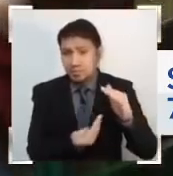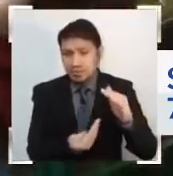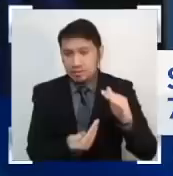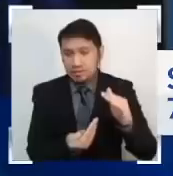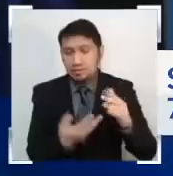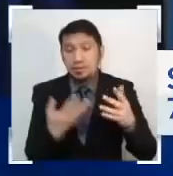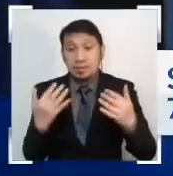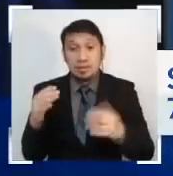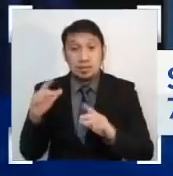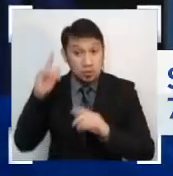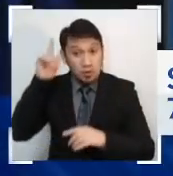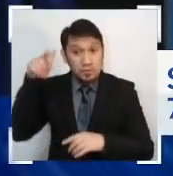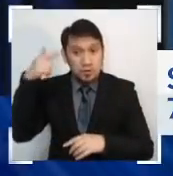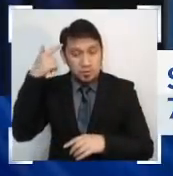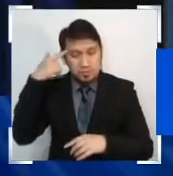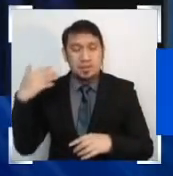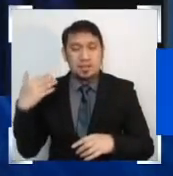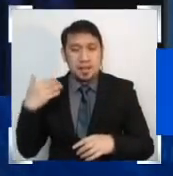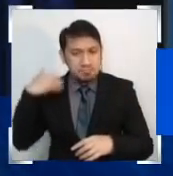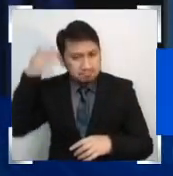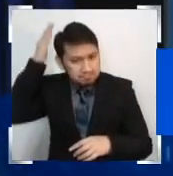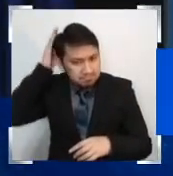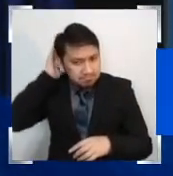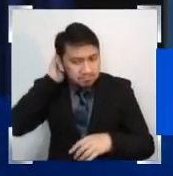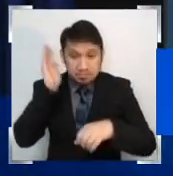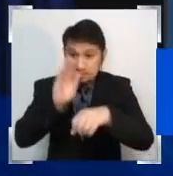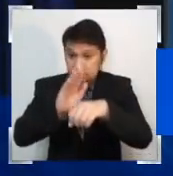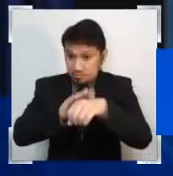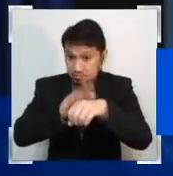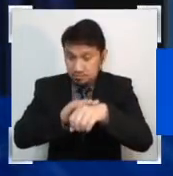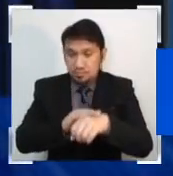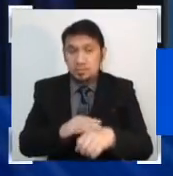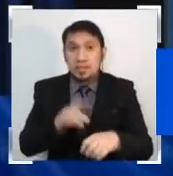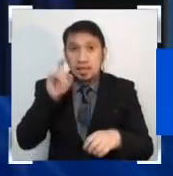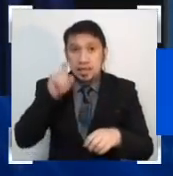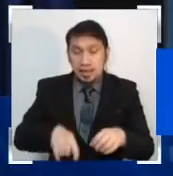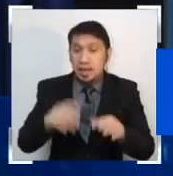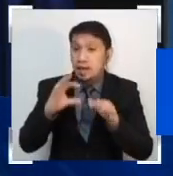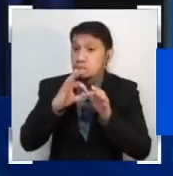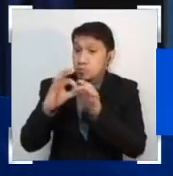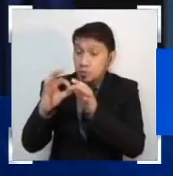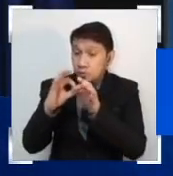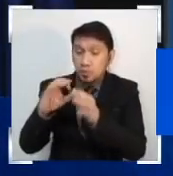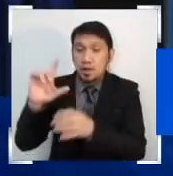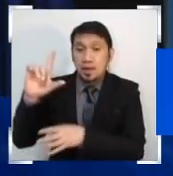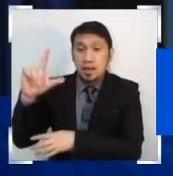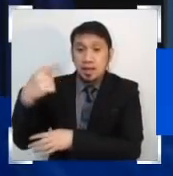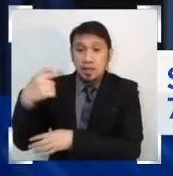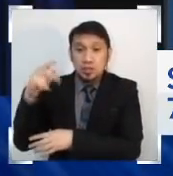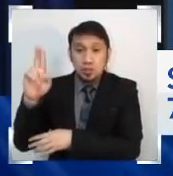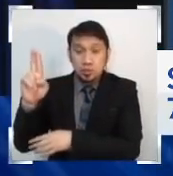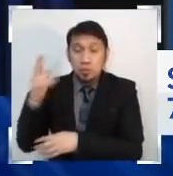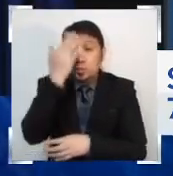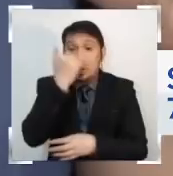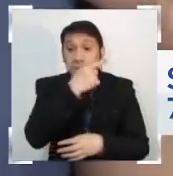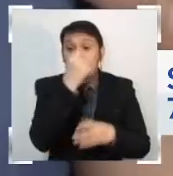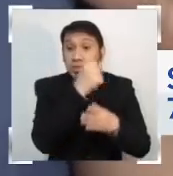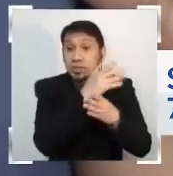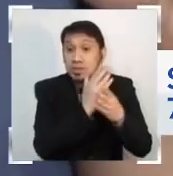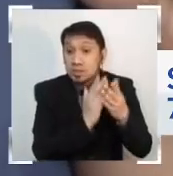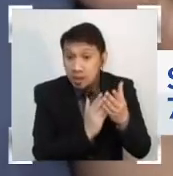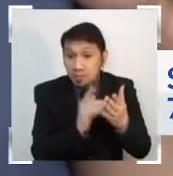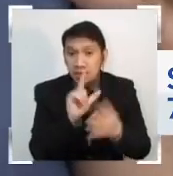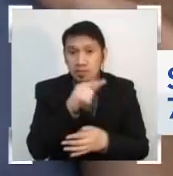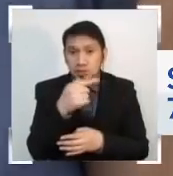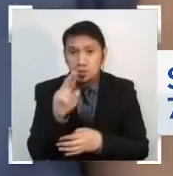gobyerno. Makipag-ugnayan muna sa LGU because there will be some LGUs that will have requirements.